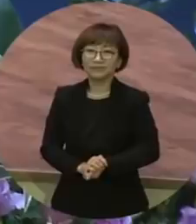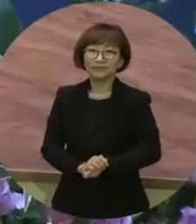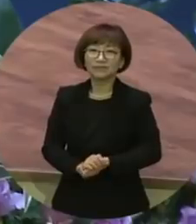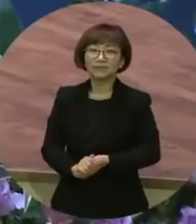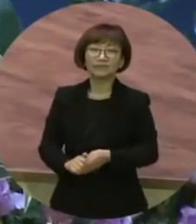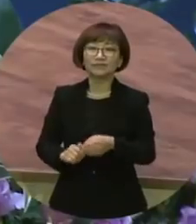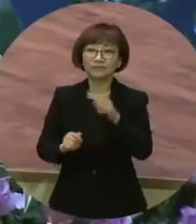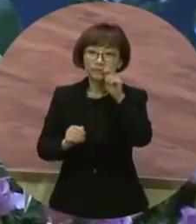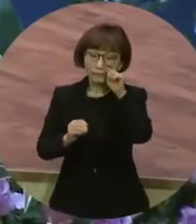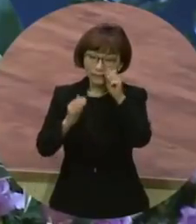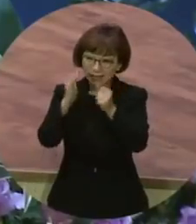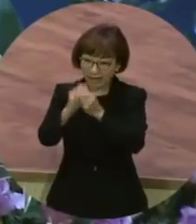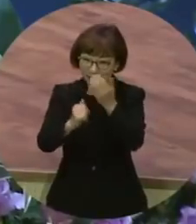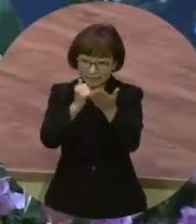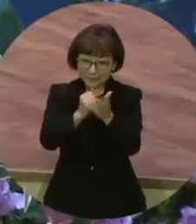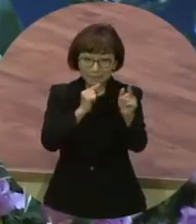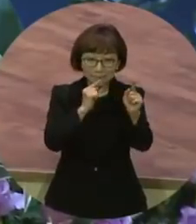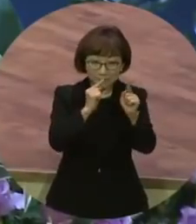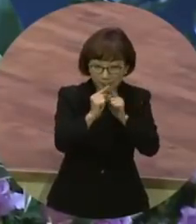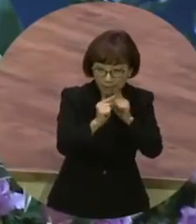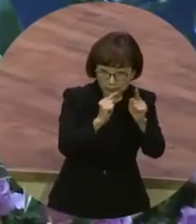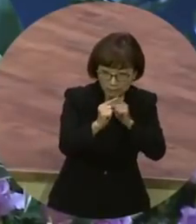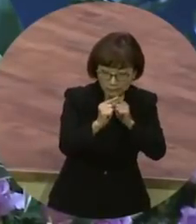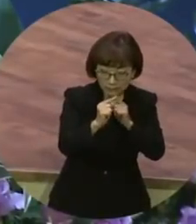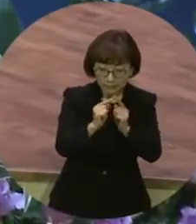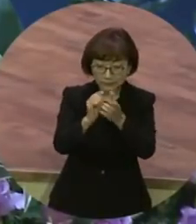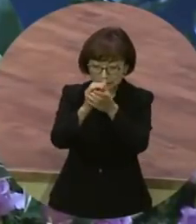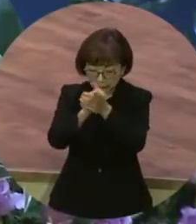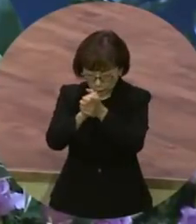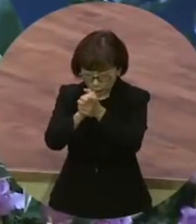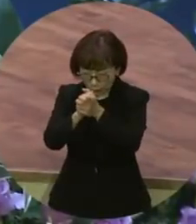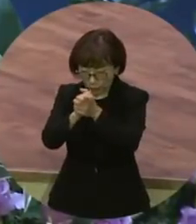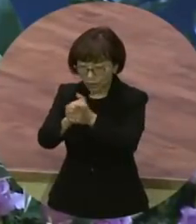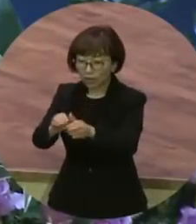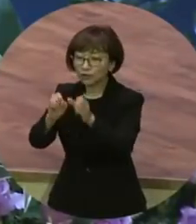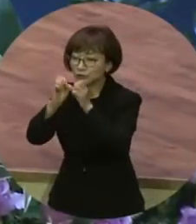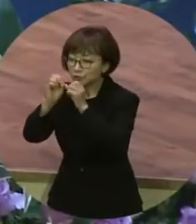아니라 말씀, 기도, 전도 중심으로 사는 삶을 말하는 거예요.